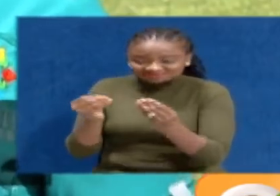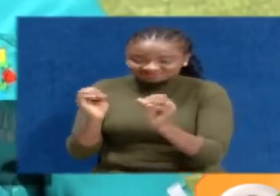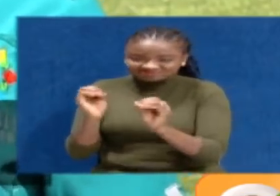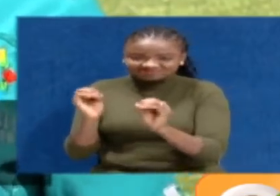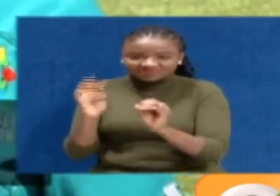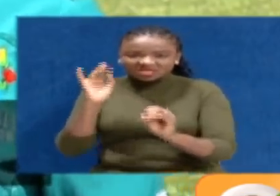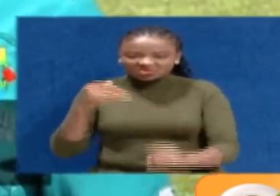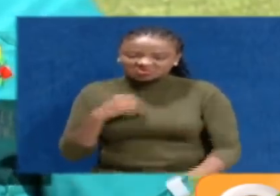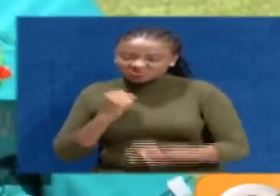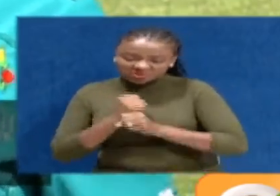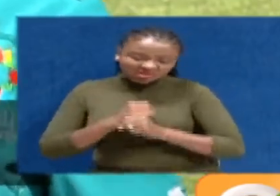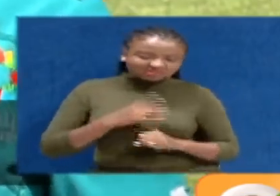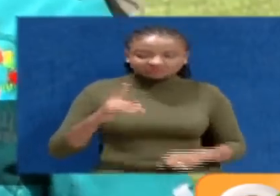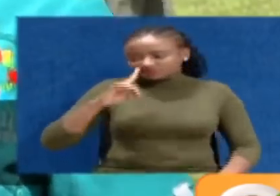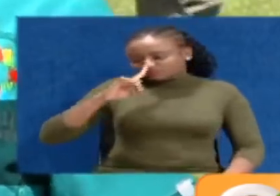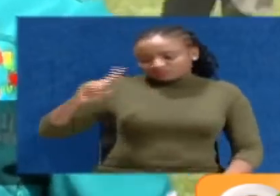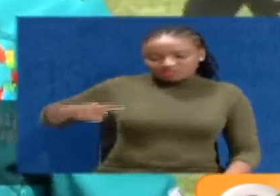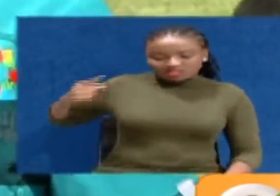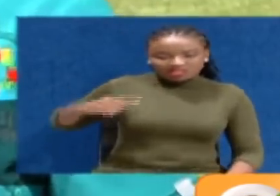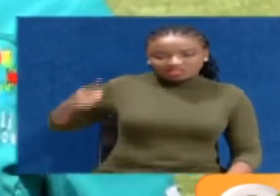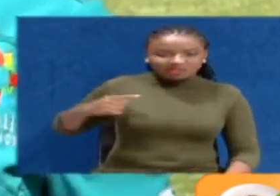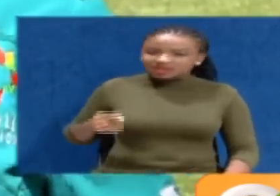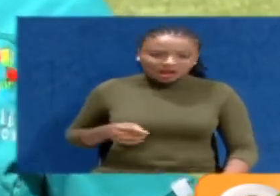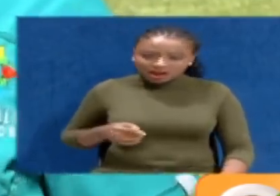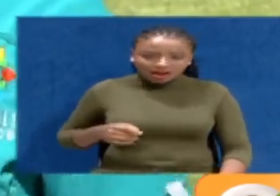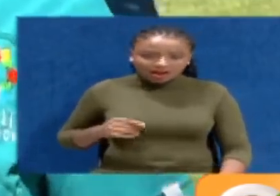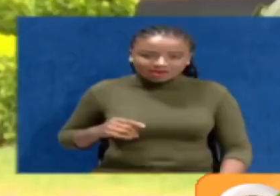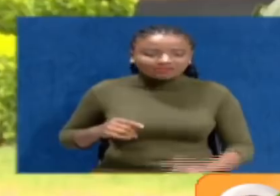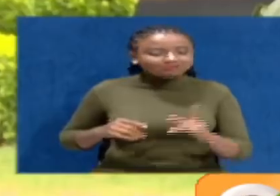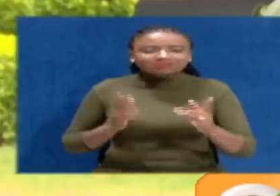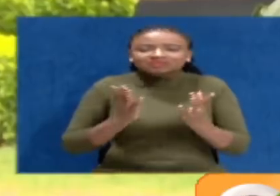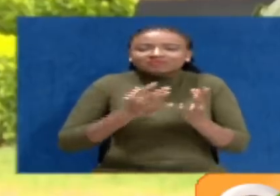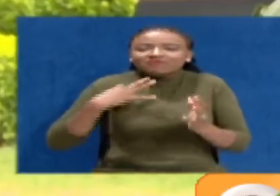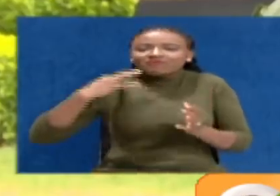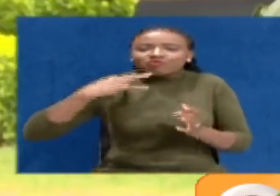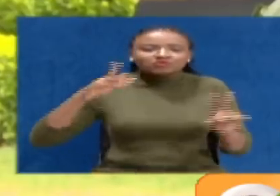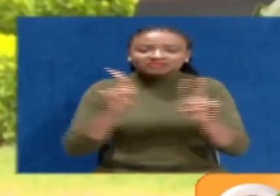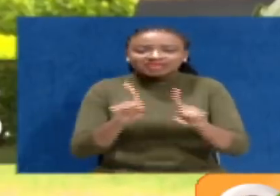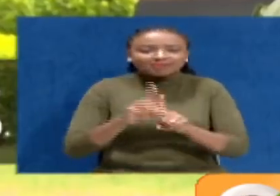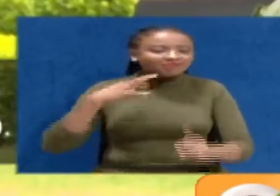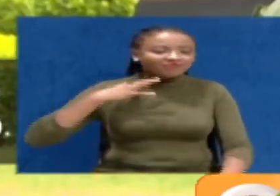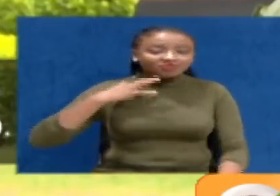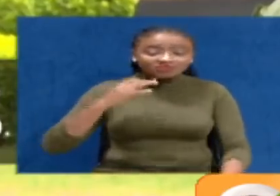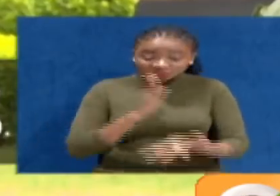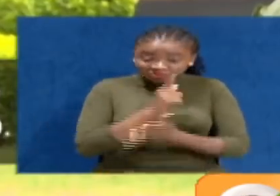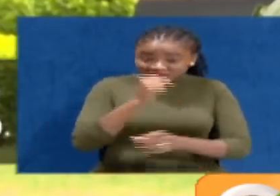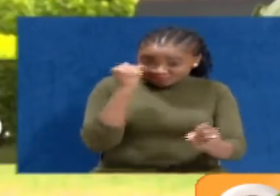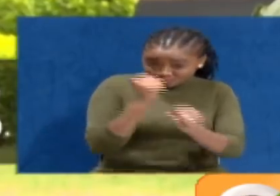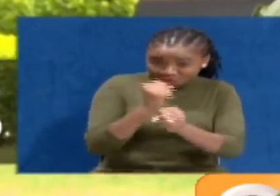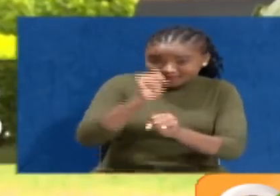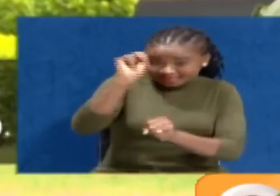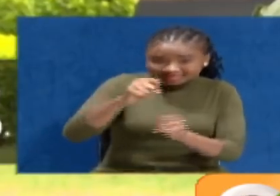unafanya kama ni kulipa mshahara, hapana, ni kujitolea like a service. Hii ni zaidi ya kazi. Kwa